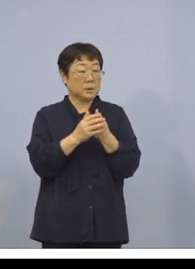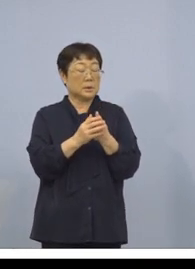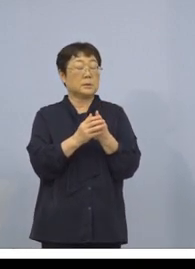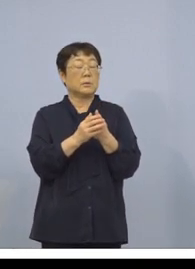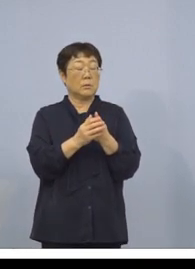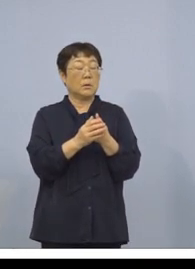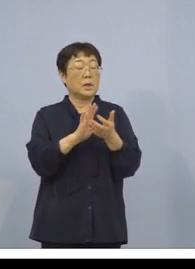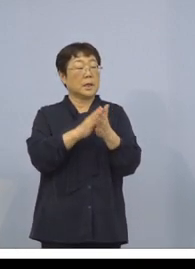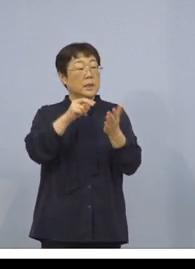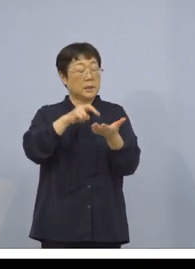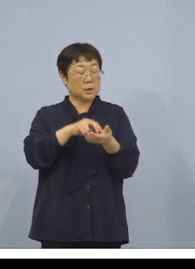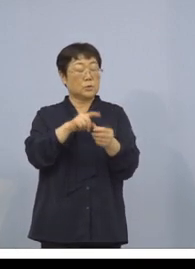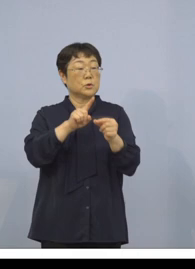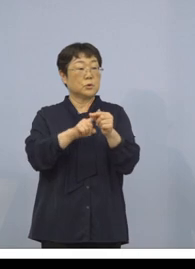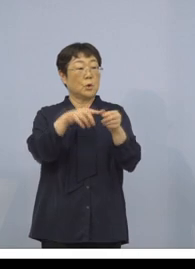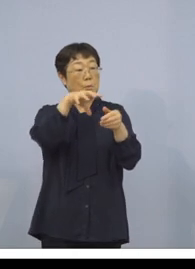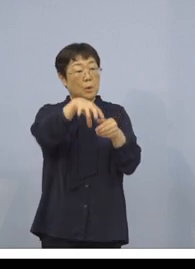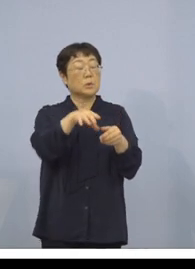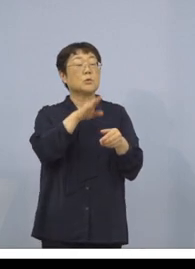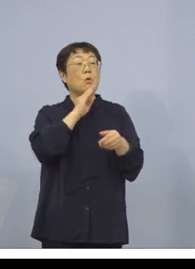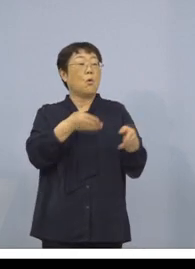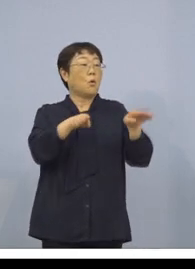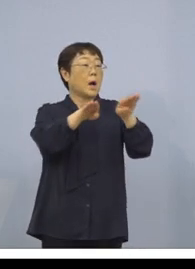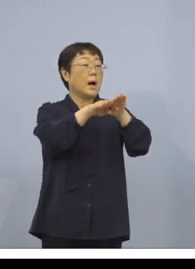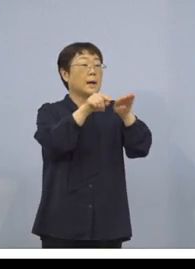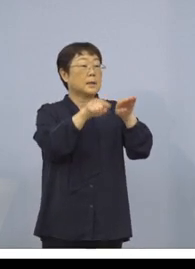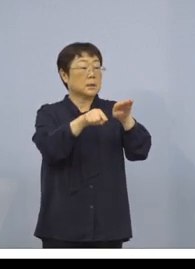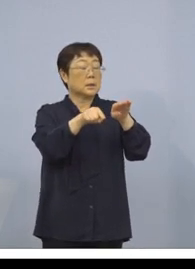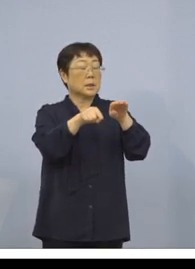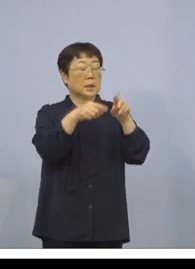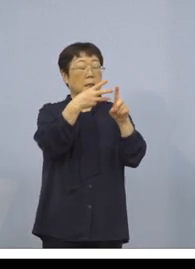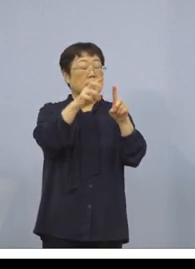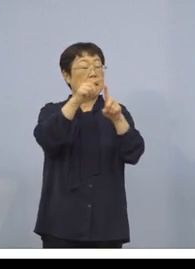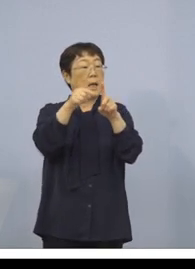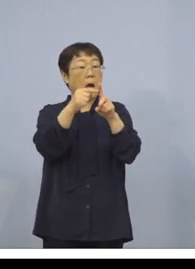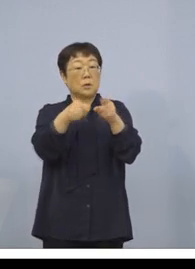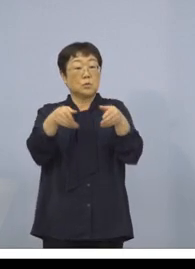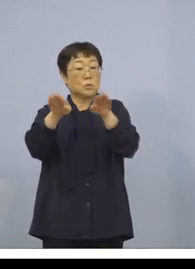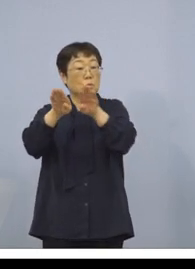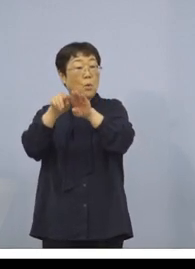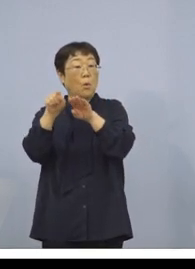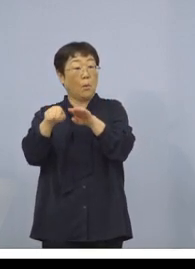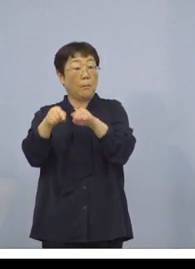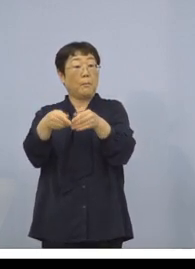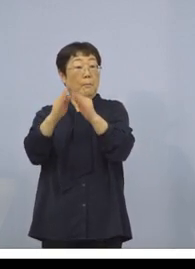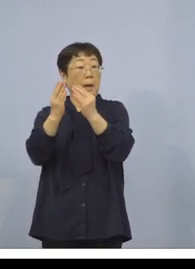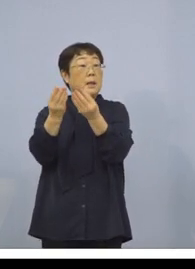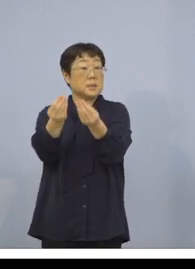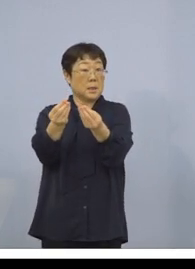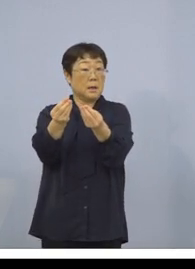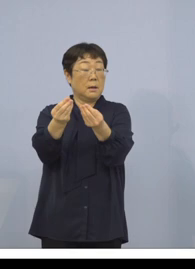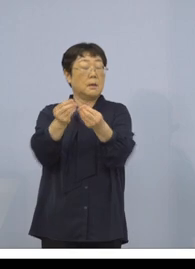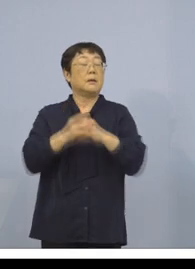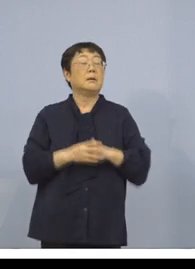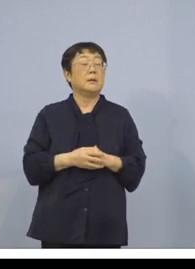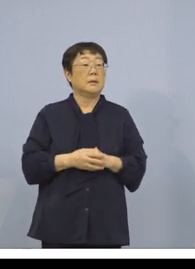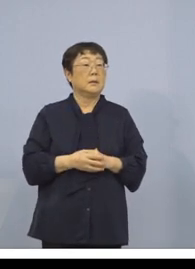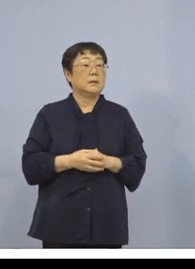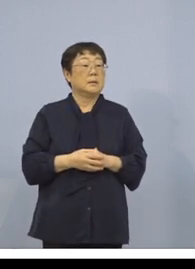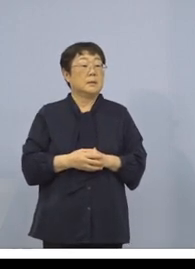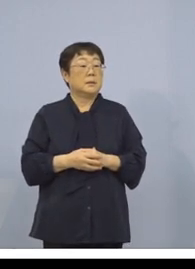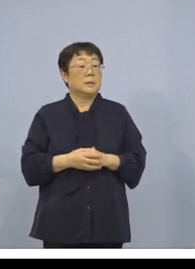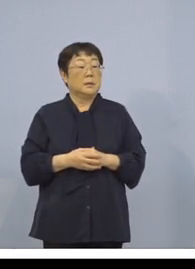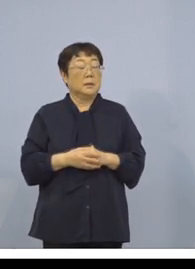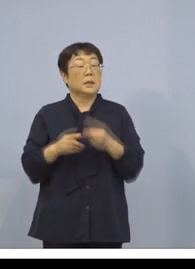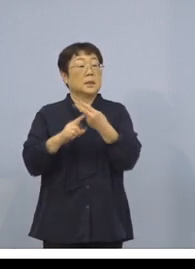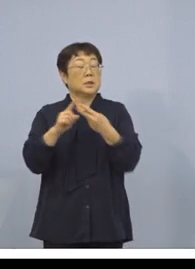院の本館のですね、ER と ER スペースのですね、